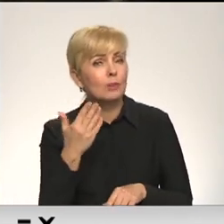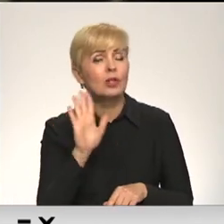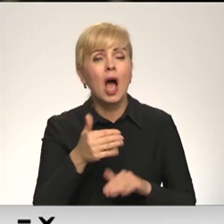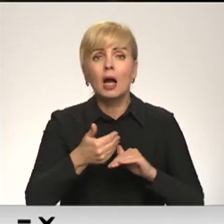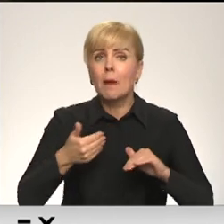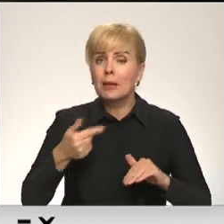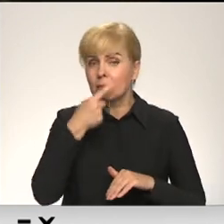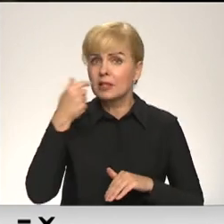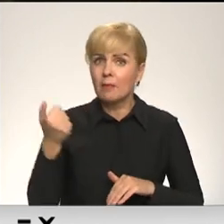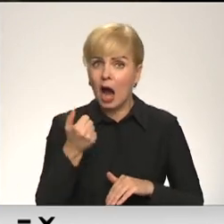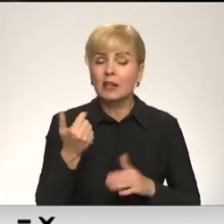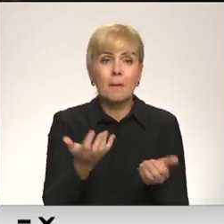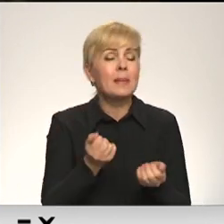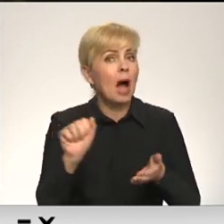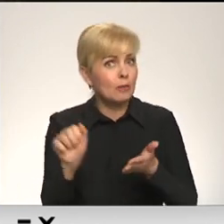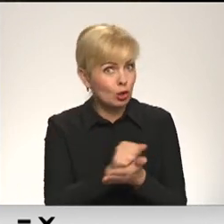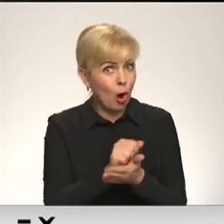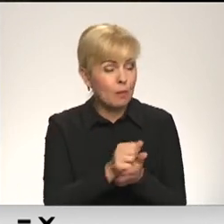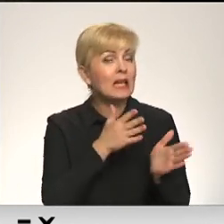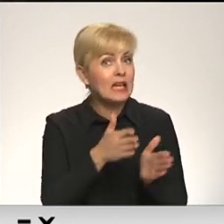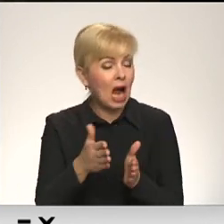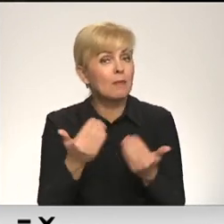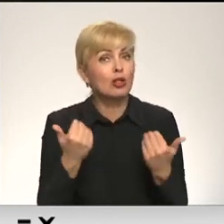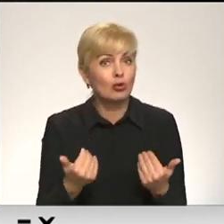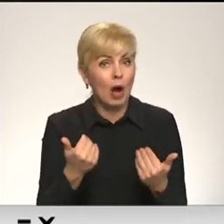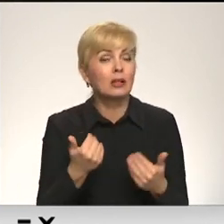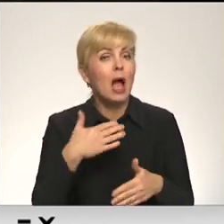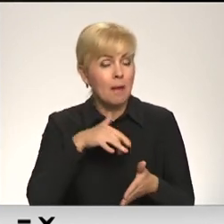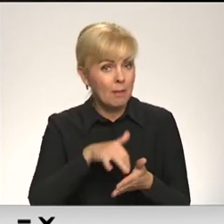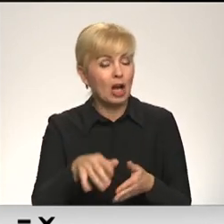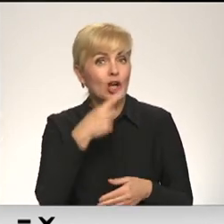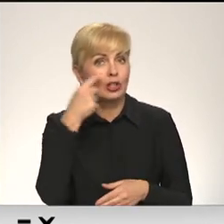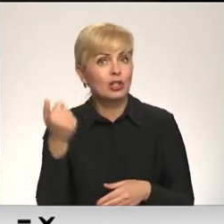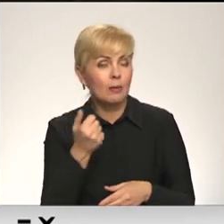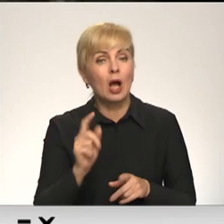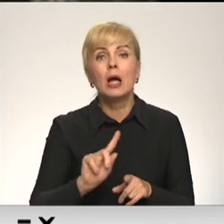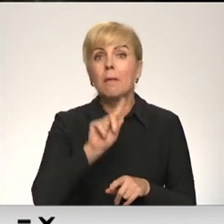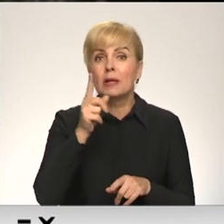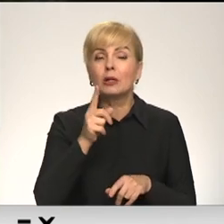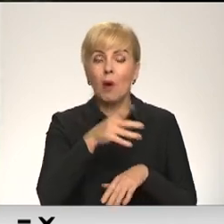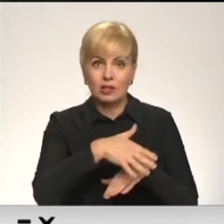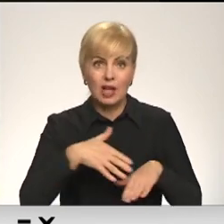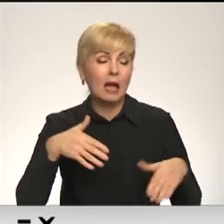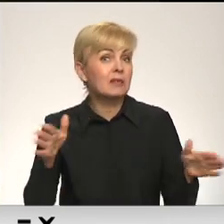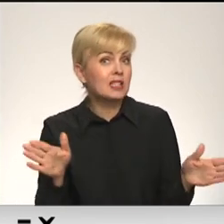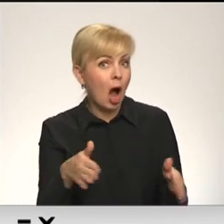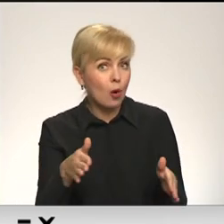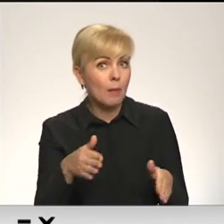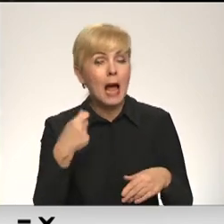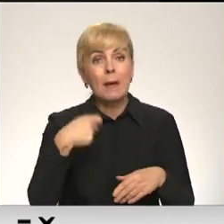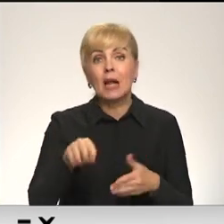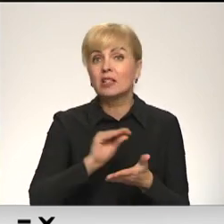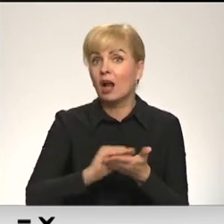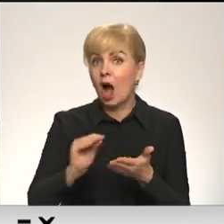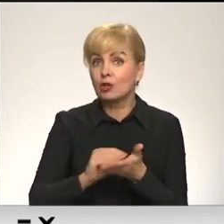pirms 100 gadiem pieņemtie dokumenti ietekmē šodienu. Pagājuši arī 100 gadu kopš pirmā Saeimas sasaukuma. Prezidenta